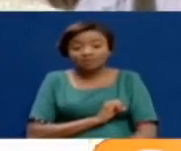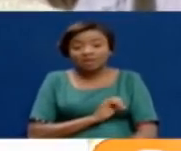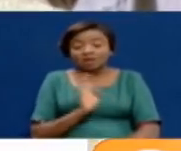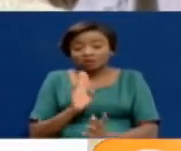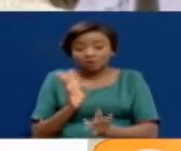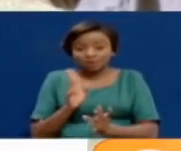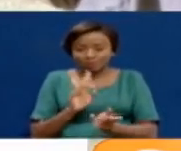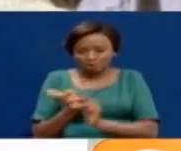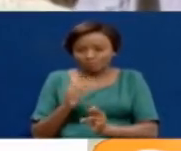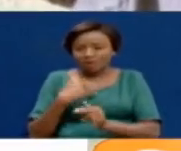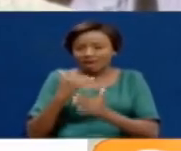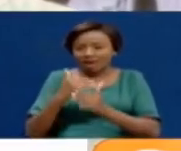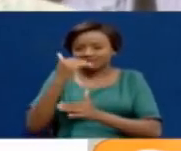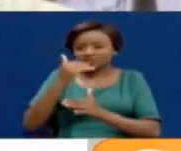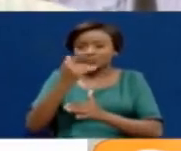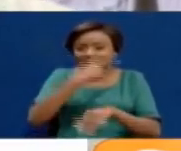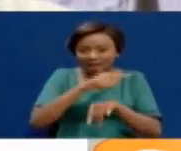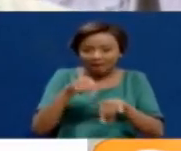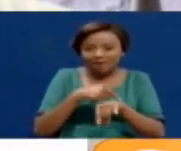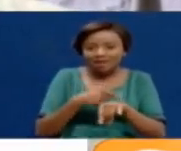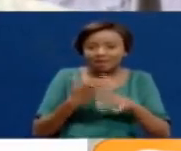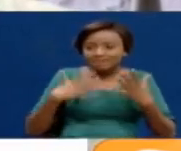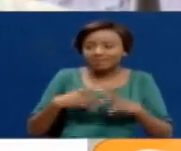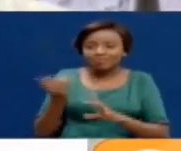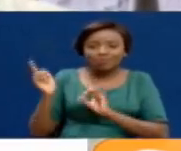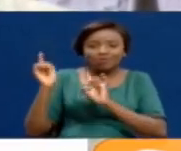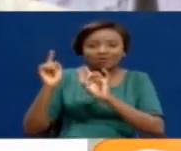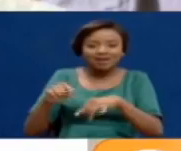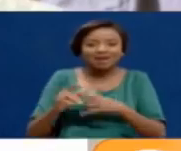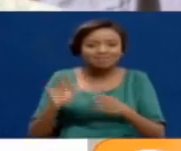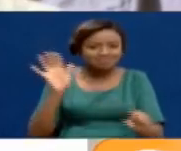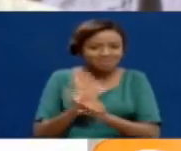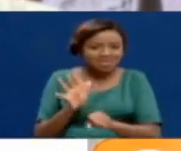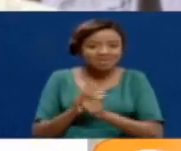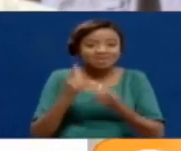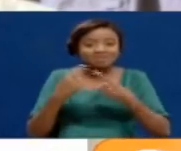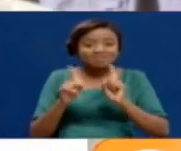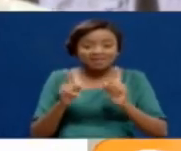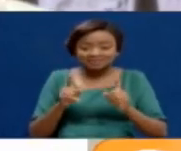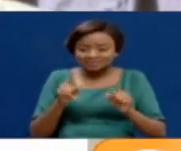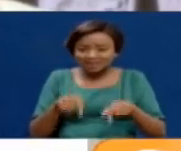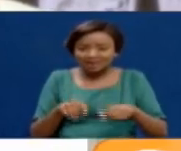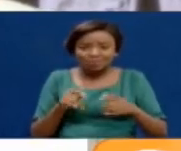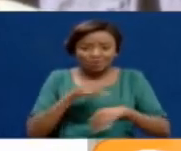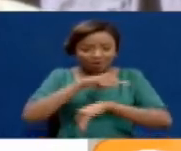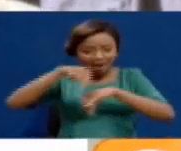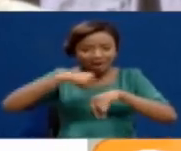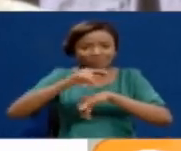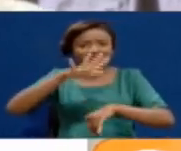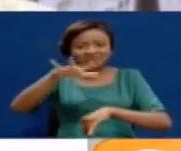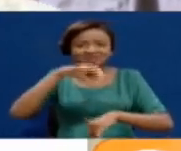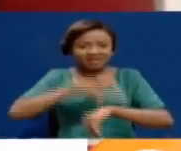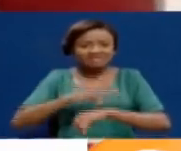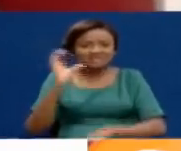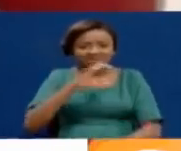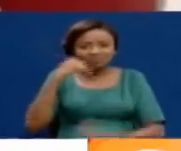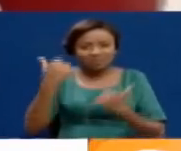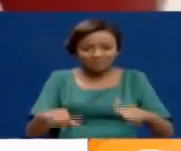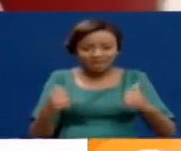mean, ulikuwa unabeba kama watu 4. Lakini kwa saizi hata unamaliza karibu masaa 5 bila kupata hata mtu